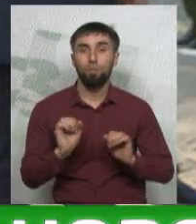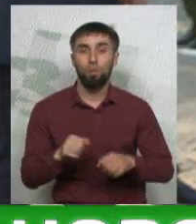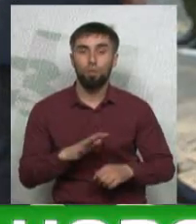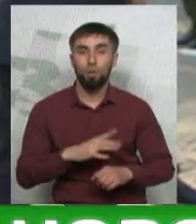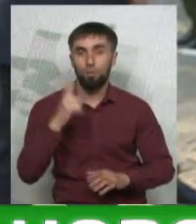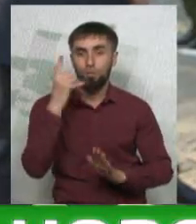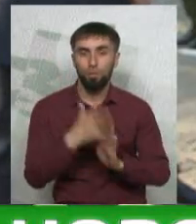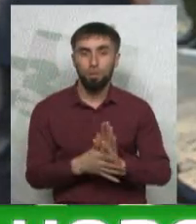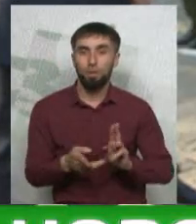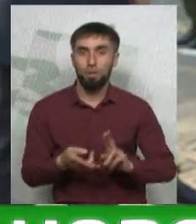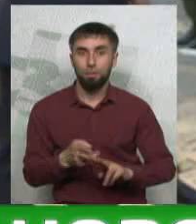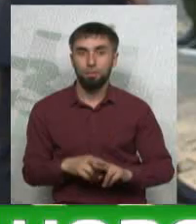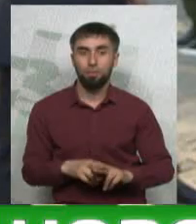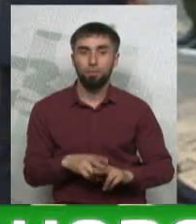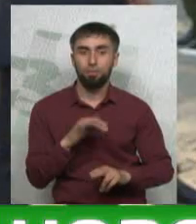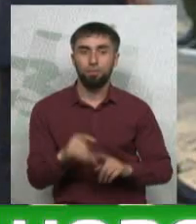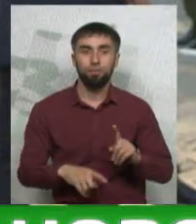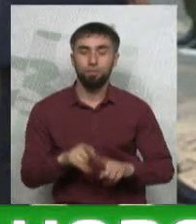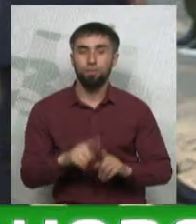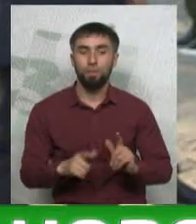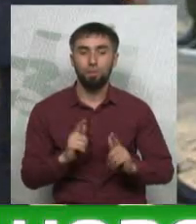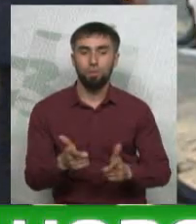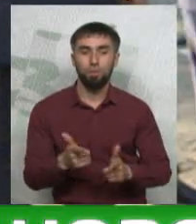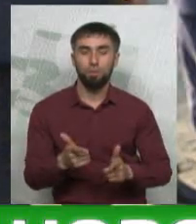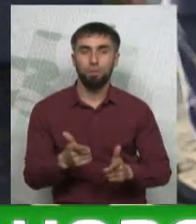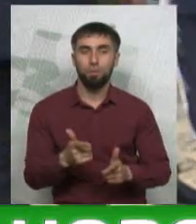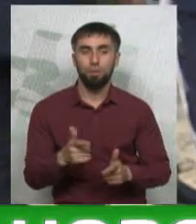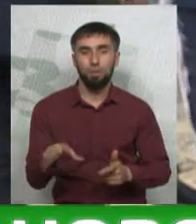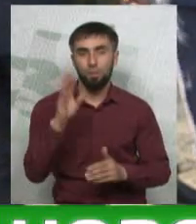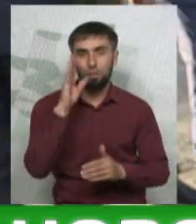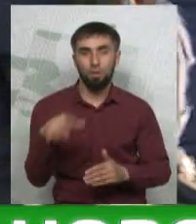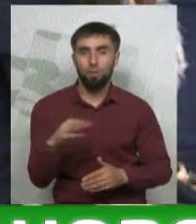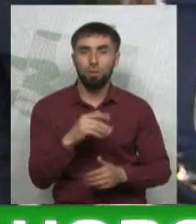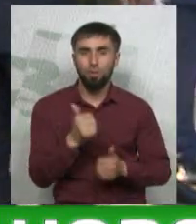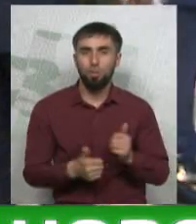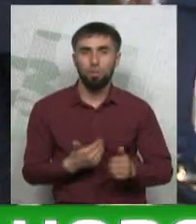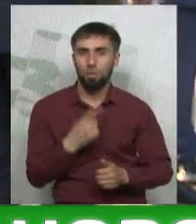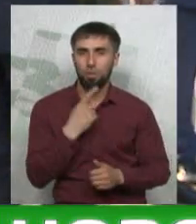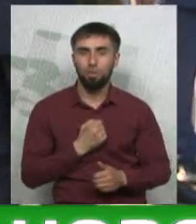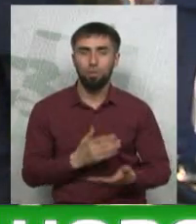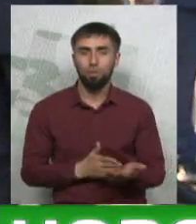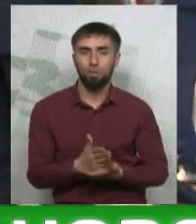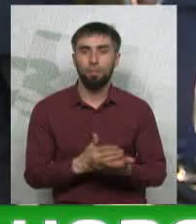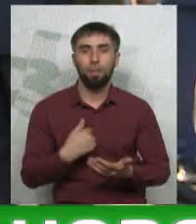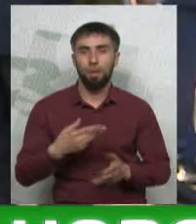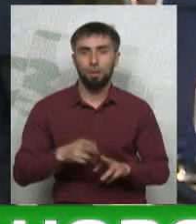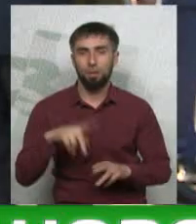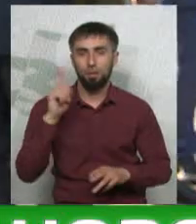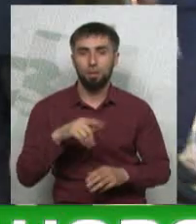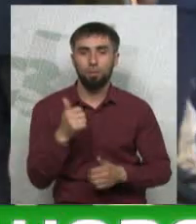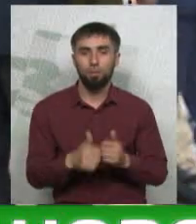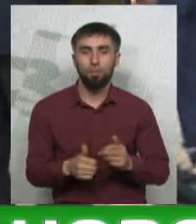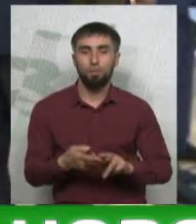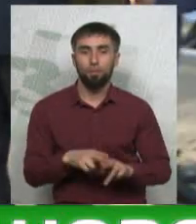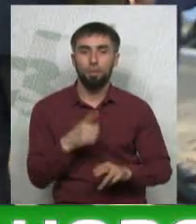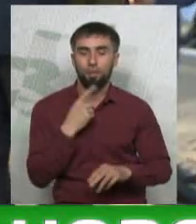Наверное, осознавая, понимая это, и родители согласны. Ну, а ребята, они всегда хотели служить наши, мы это знаем, всегда с радостью шли